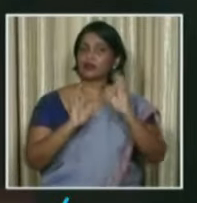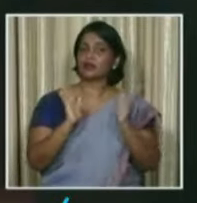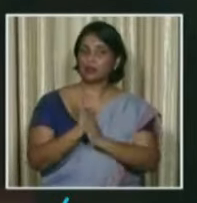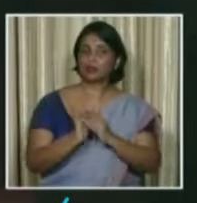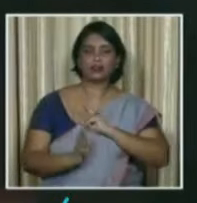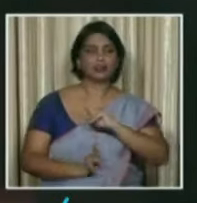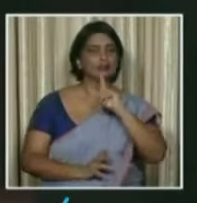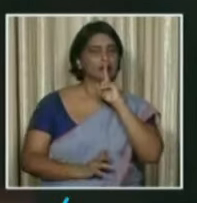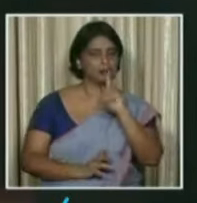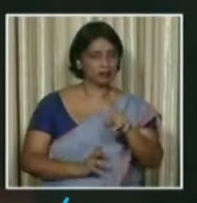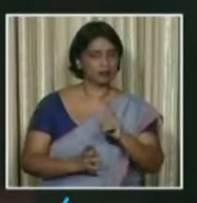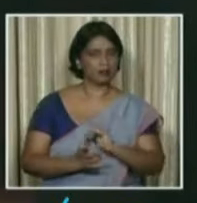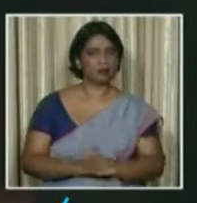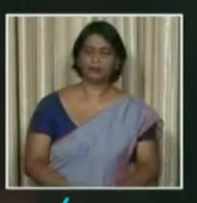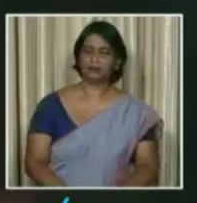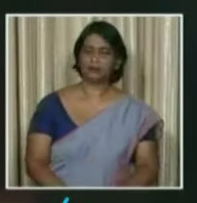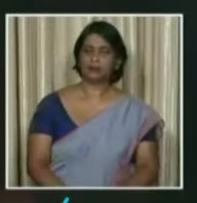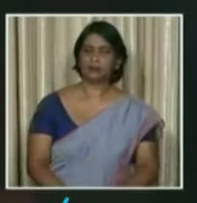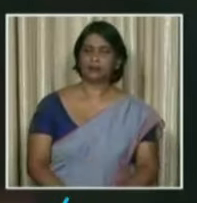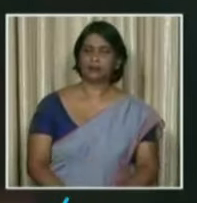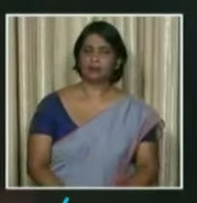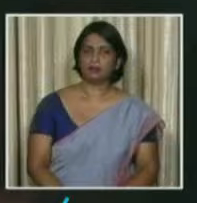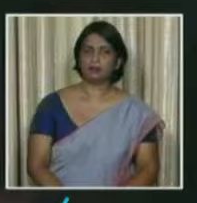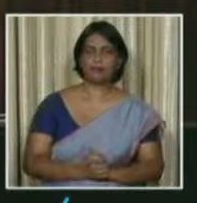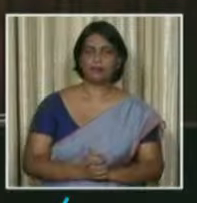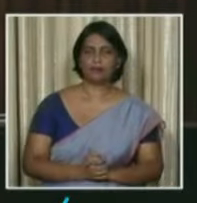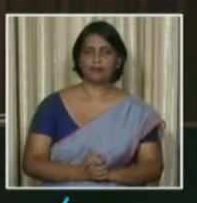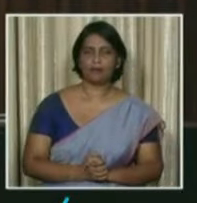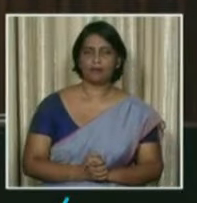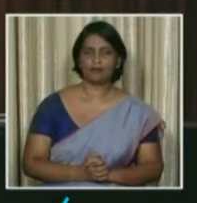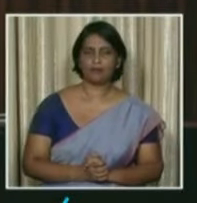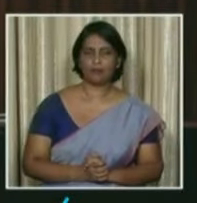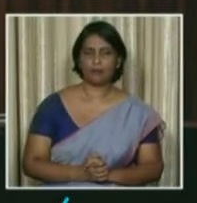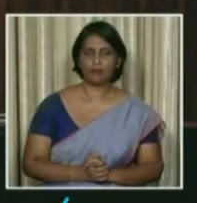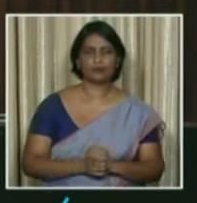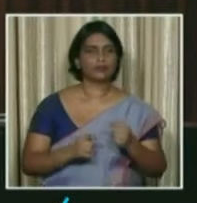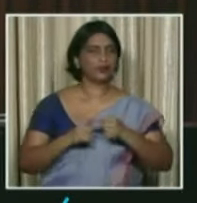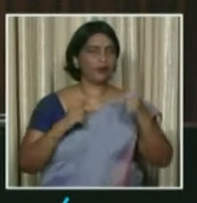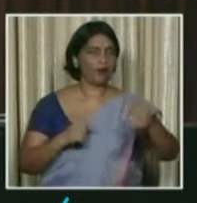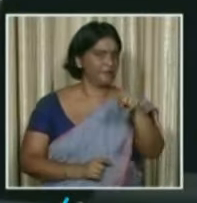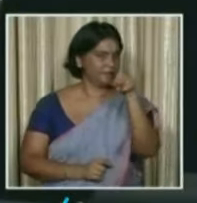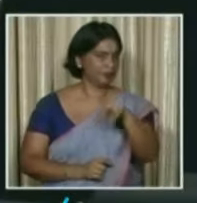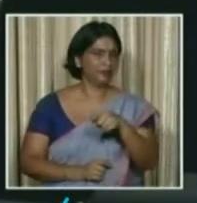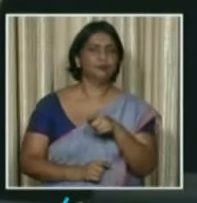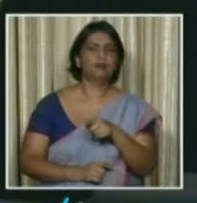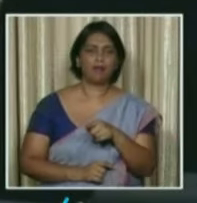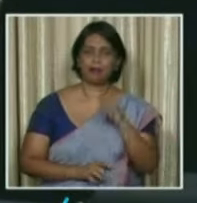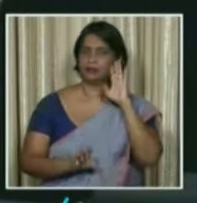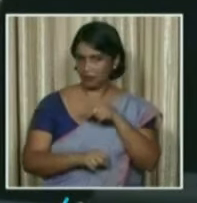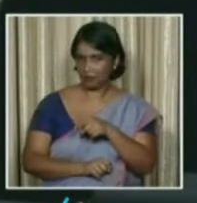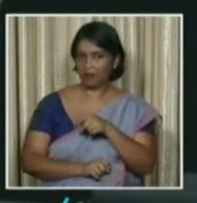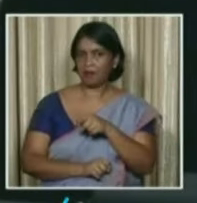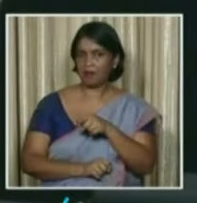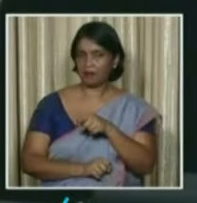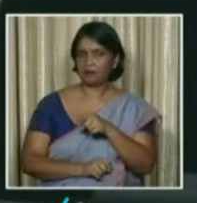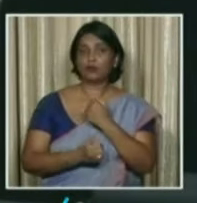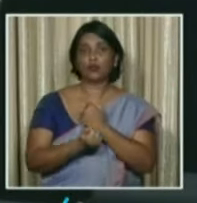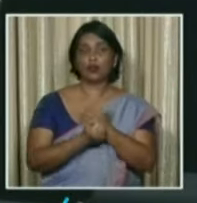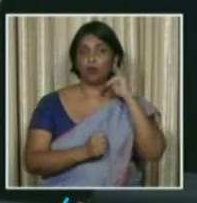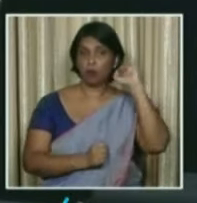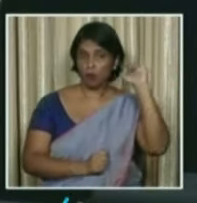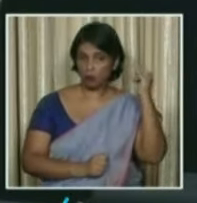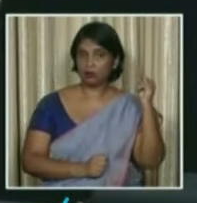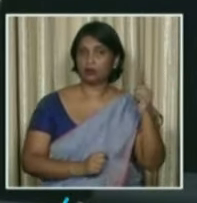කියන්න කැමතියි. රමිත බණ්ඩාර තෙන්න කොන් මැතිතුමන්. එමෙතුමාට මම බාධා කරන්න එපා. විපක්ෂ නායකතුමා වැරදි ප්‍රකාශයක් කරා.